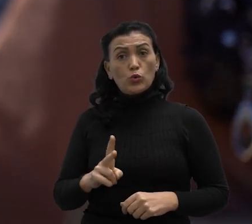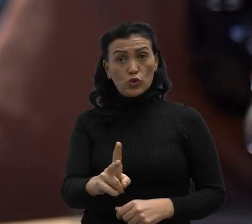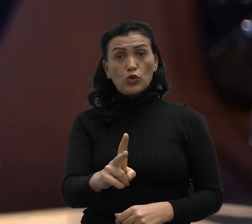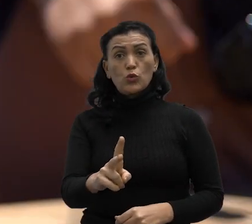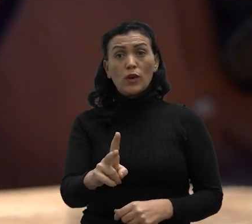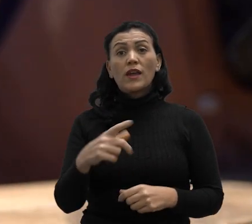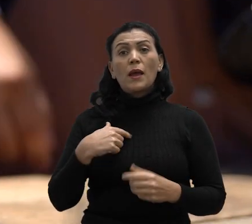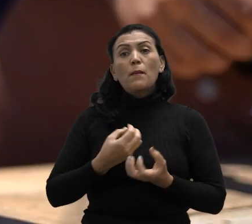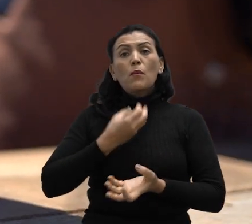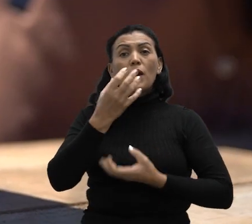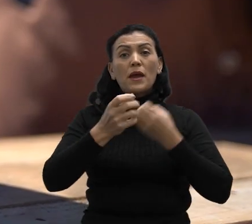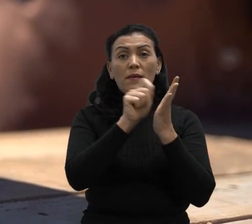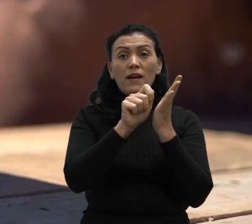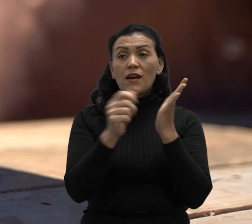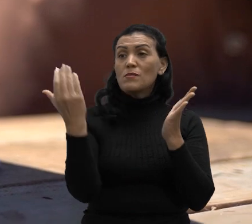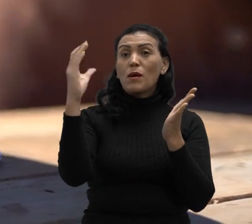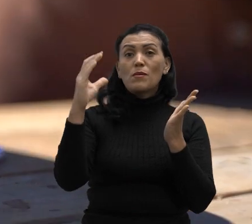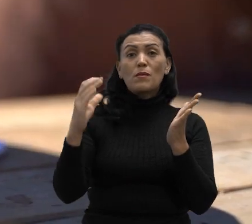وكملت مسيرتي الحمد لله